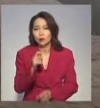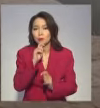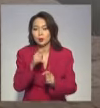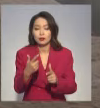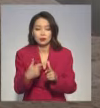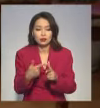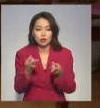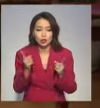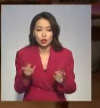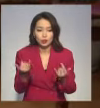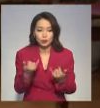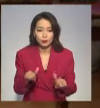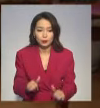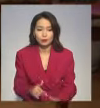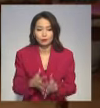чудом.